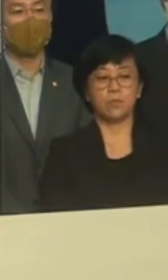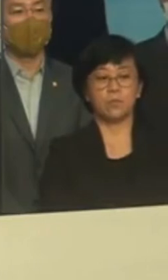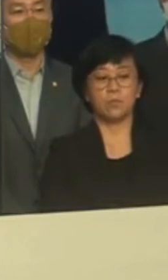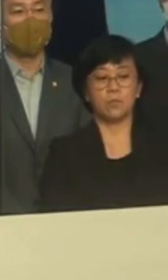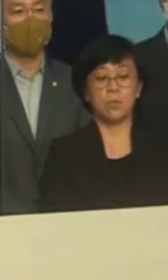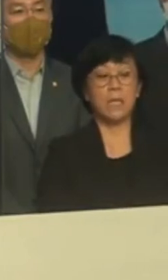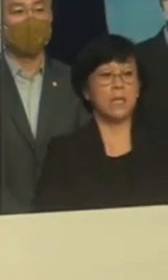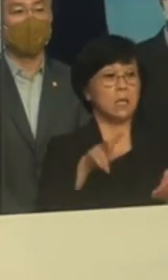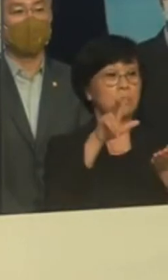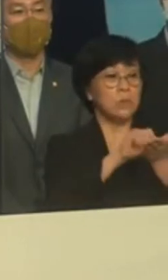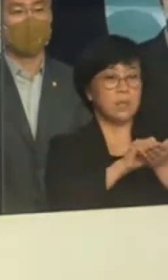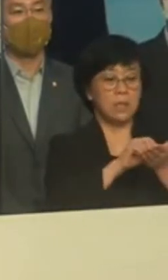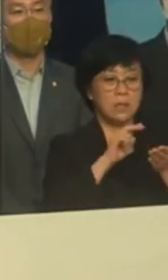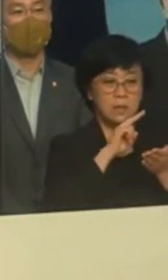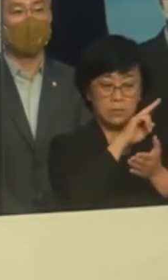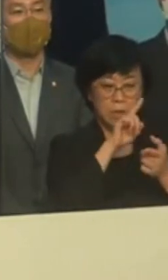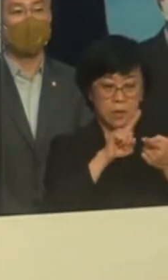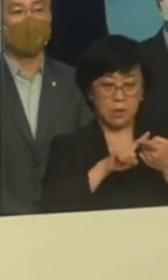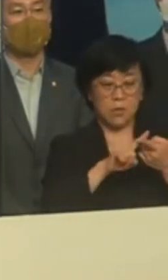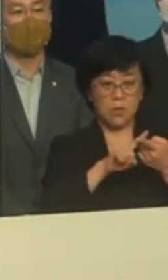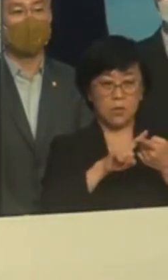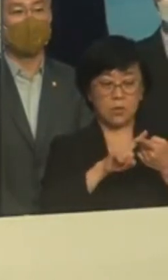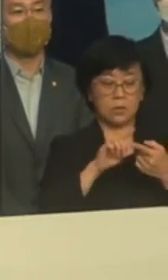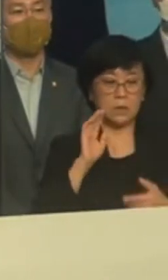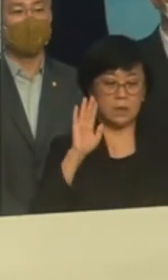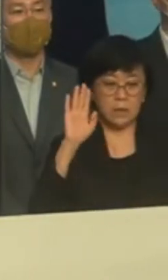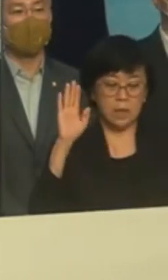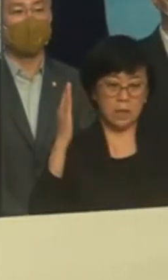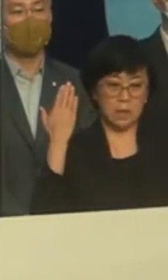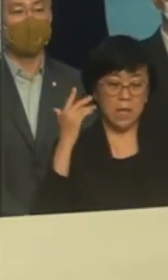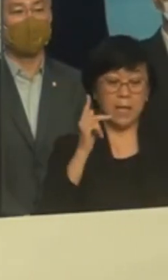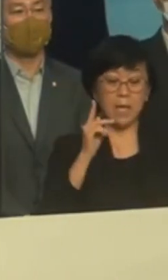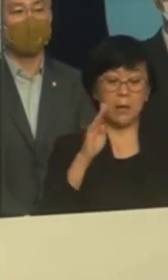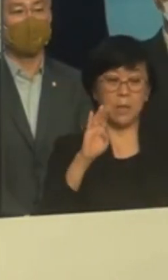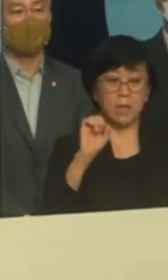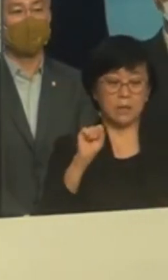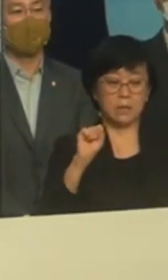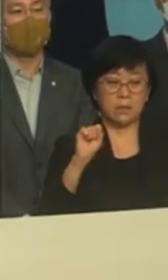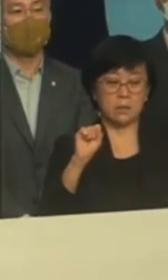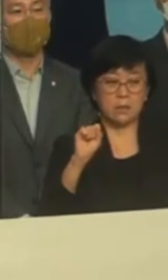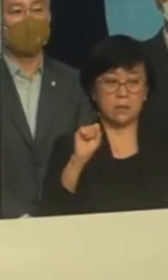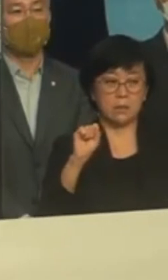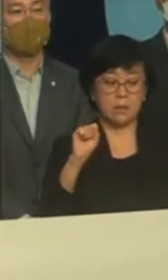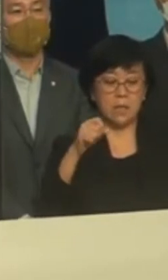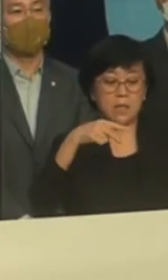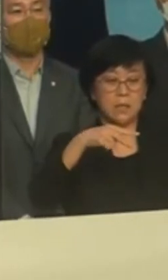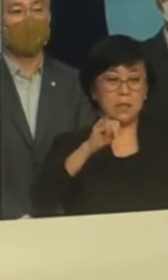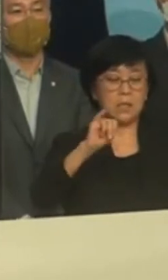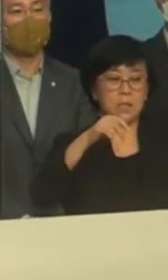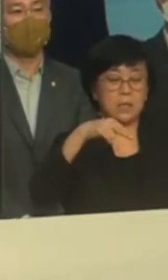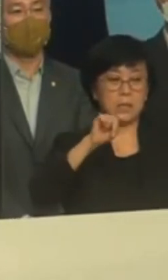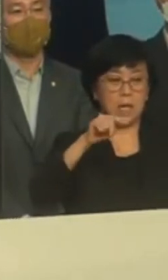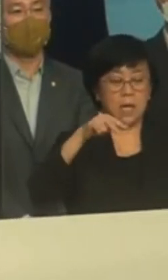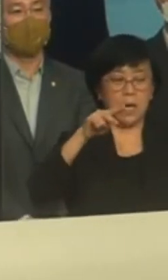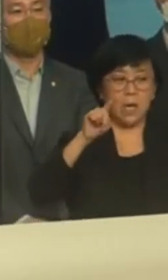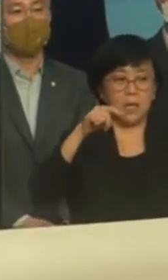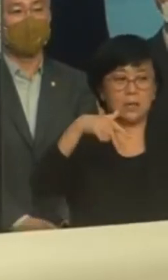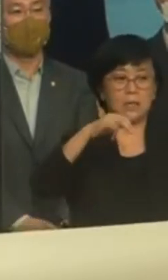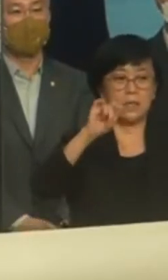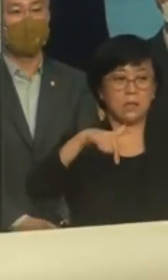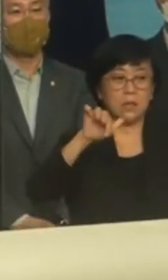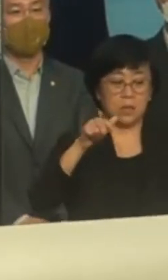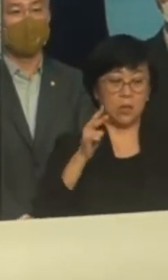이 농단 의혹을 최근에 KBS 시사 프로